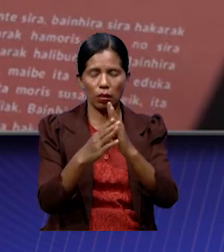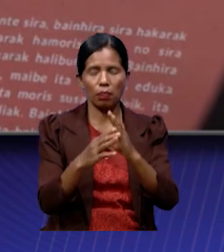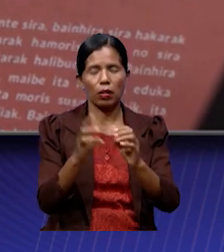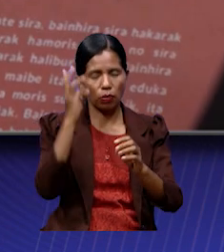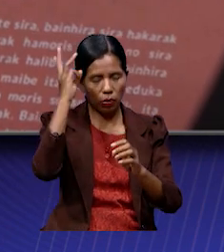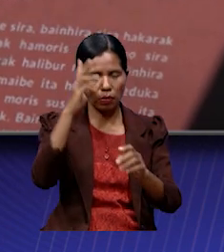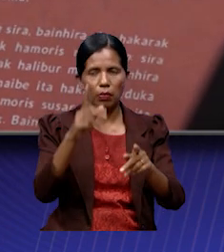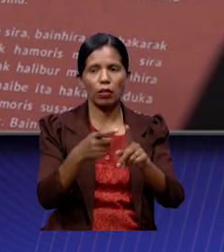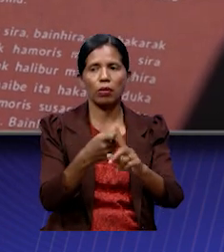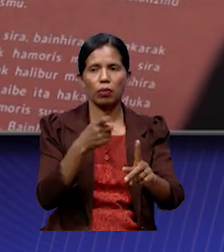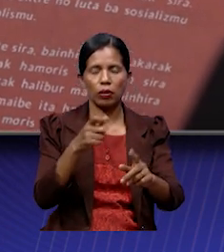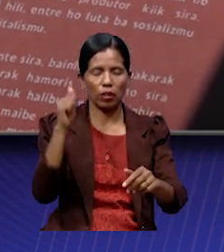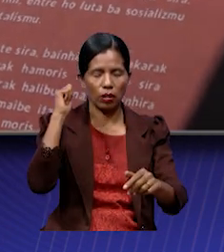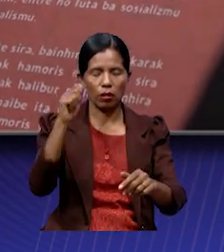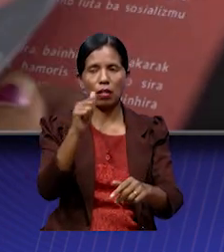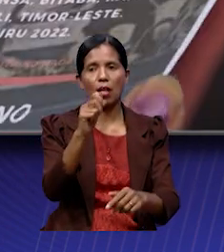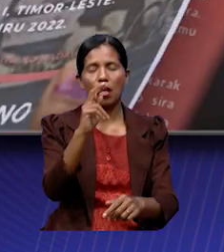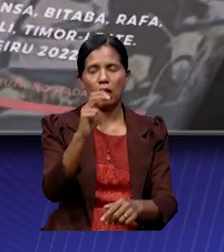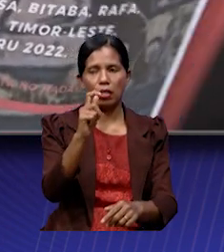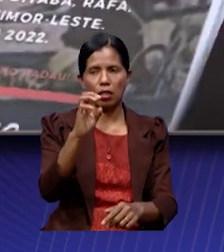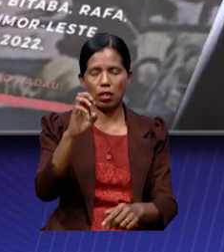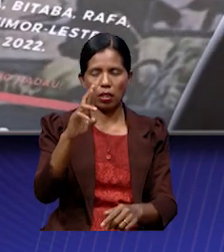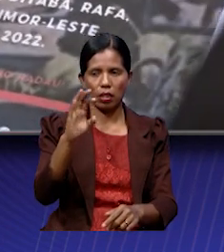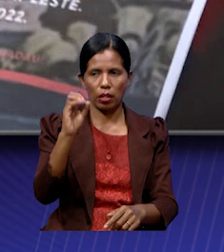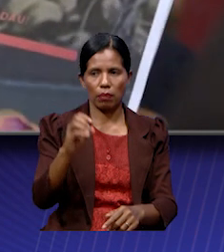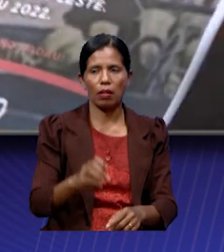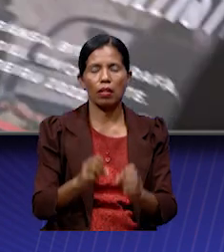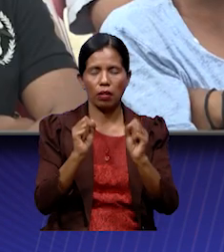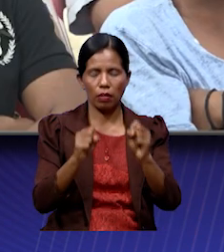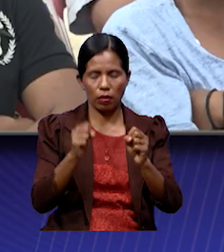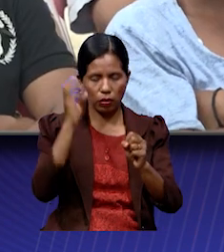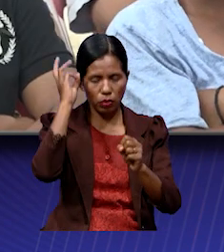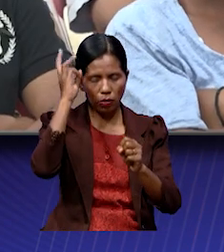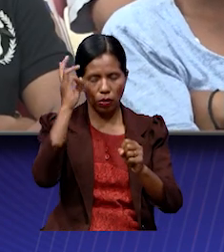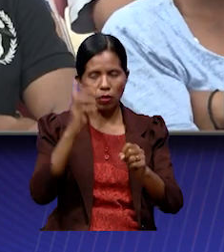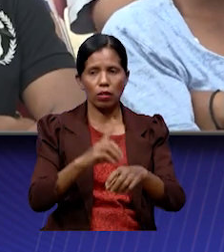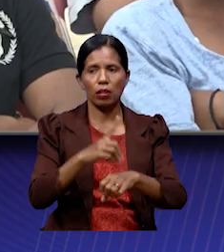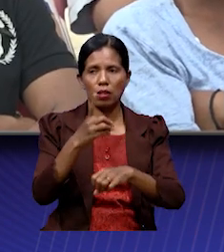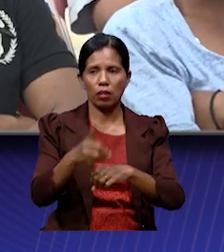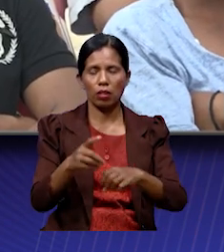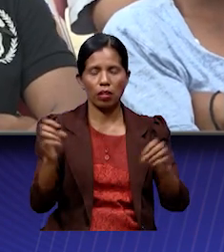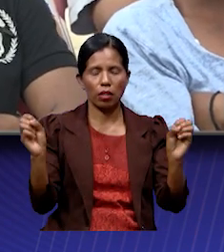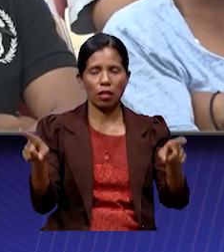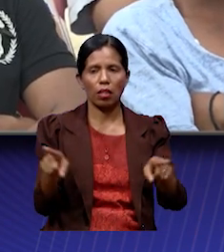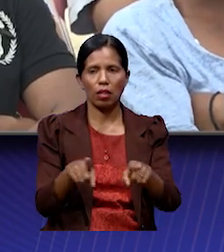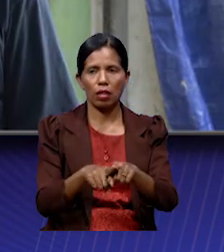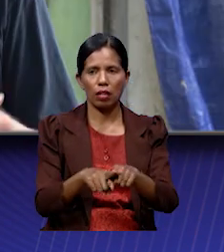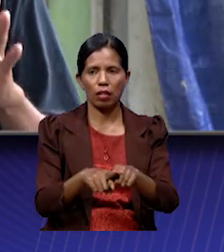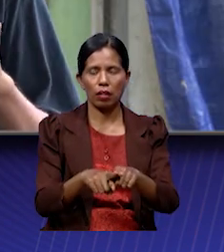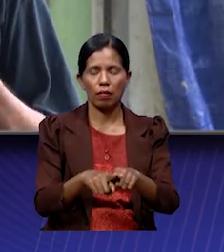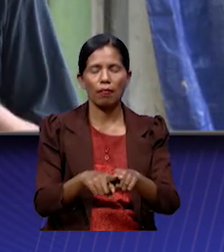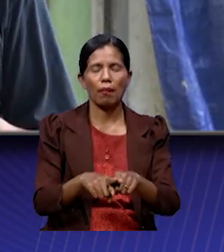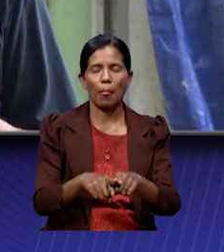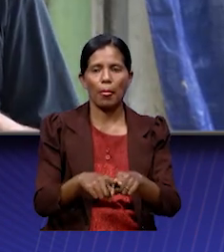husi kandidatu Antero Bendito, mai be nia mos preocupa ho natureza ne be liang la iya hanesang, animal fuik